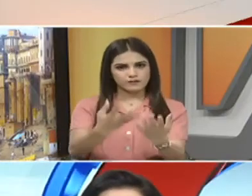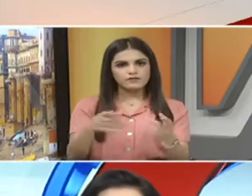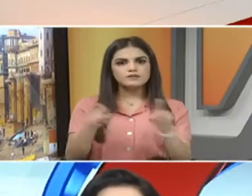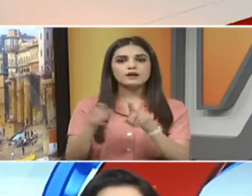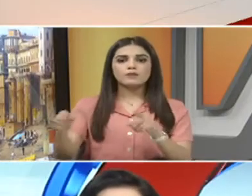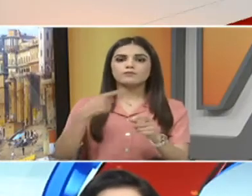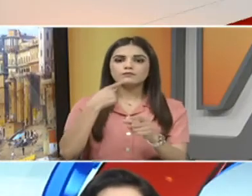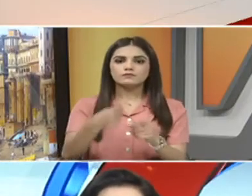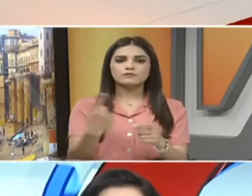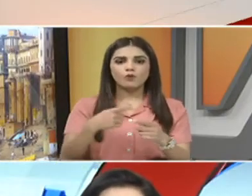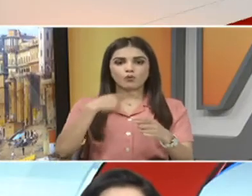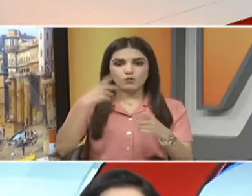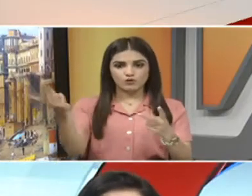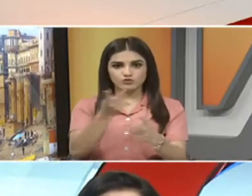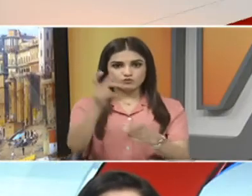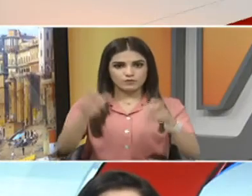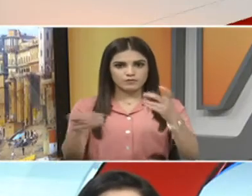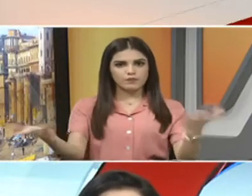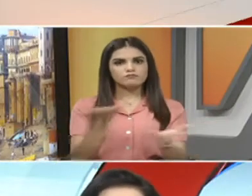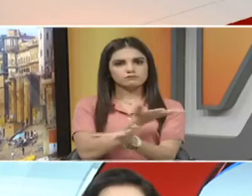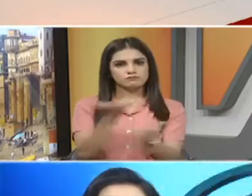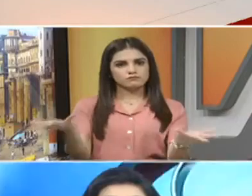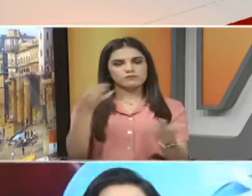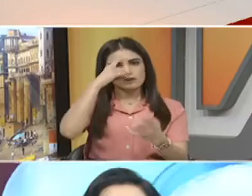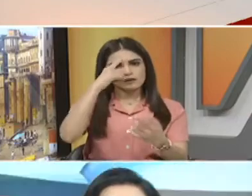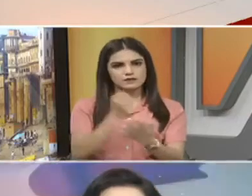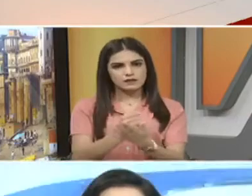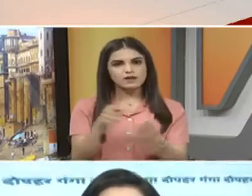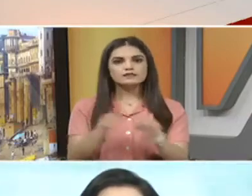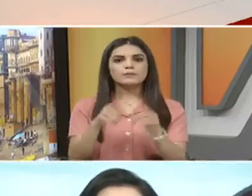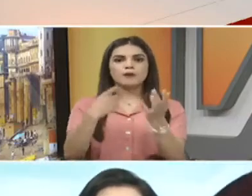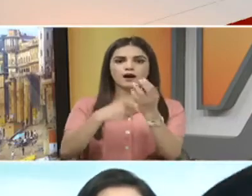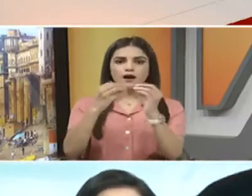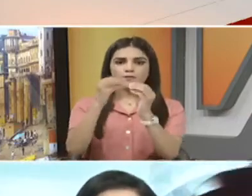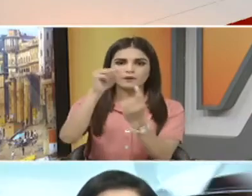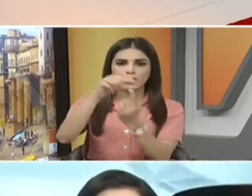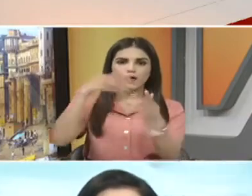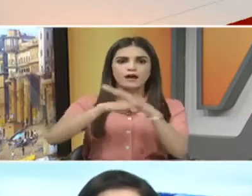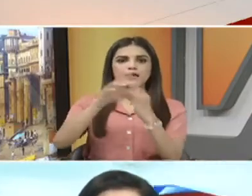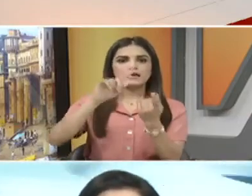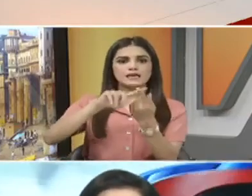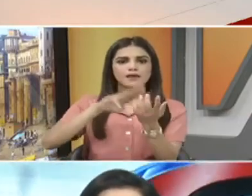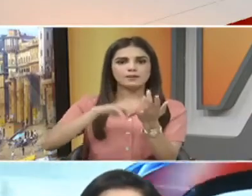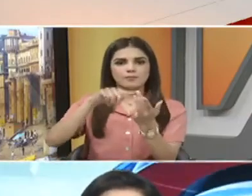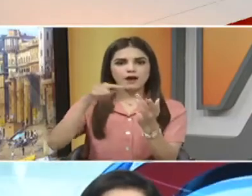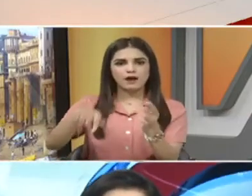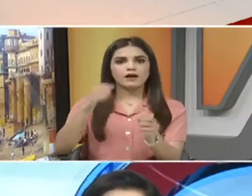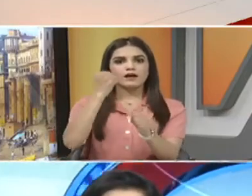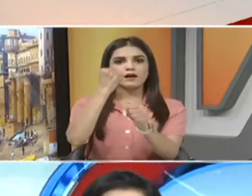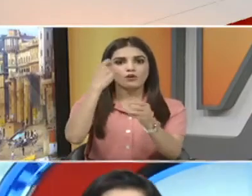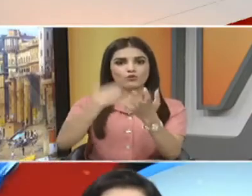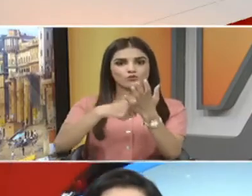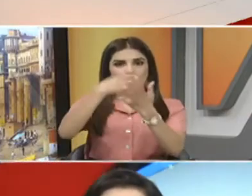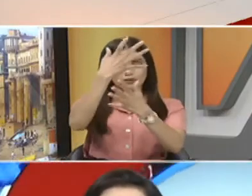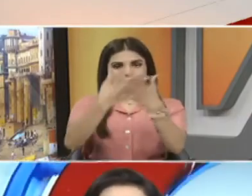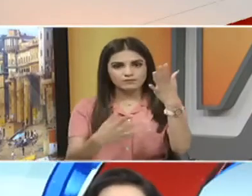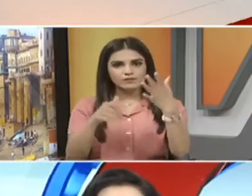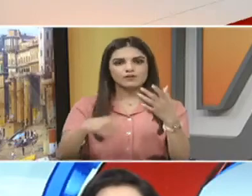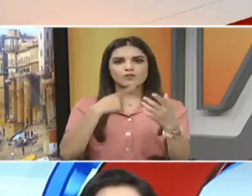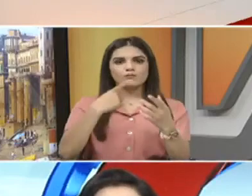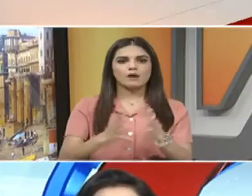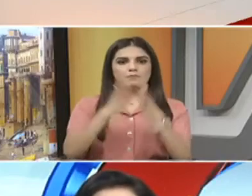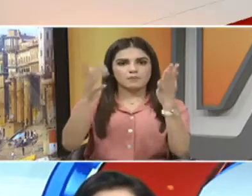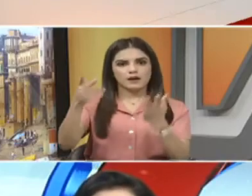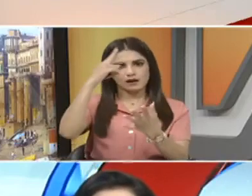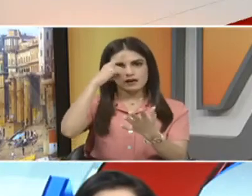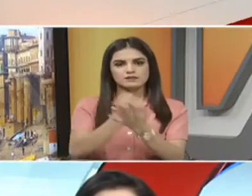और कहा कि आपस में बैठकर बात करें। वहीं आरबीआई की ईएमआई गाइडलाइन पर सुनवाई करते हुए संयुक्त